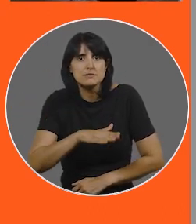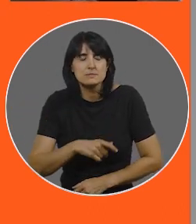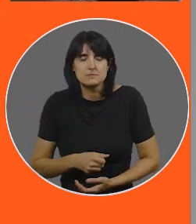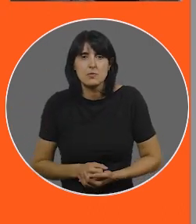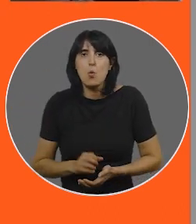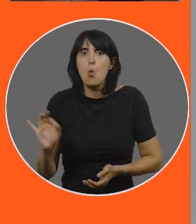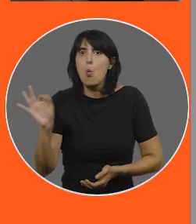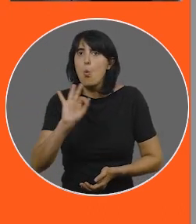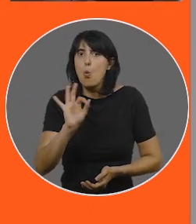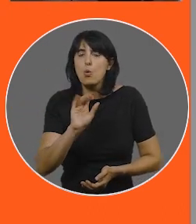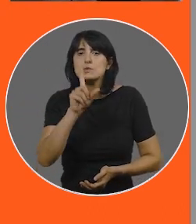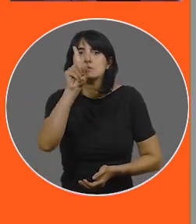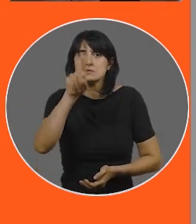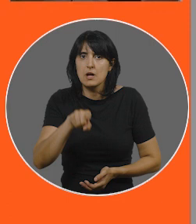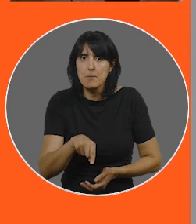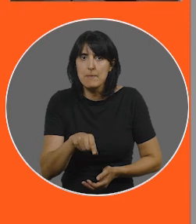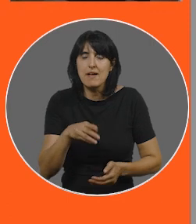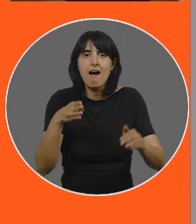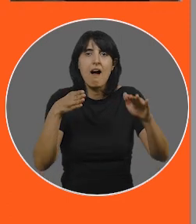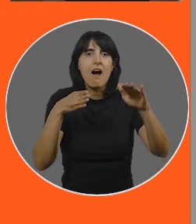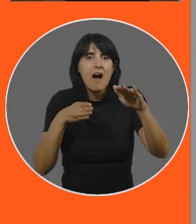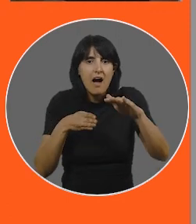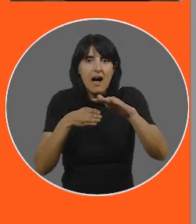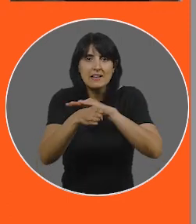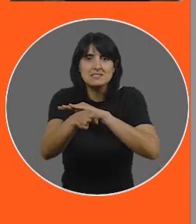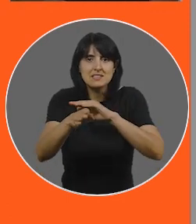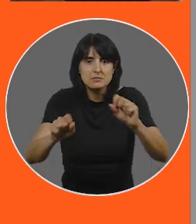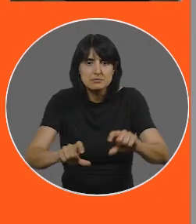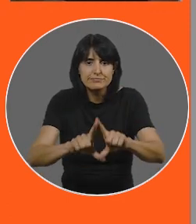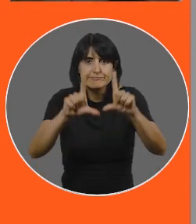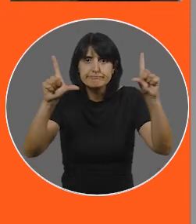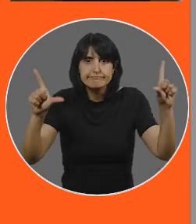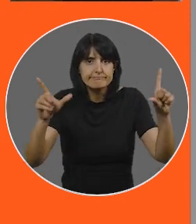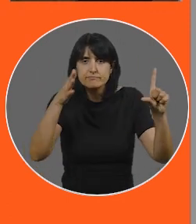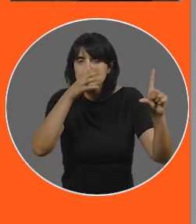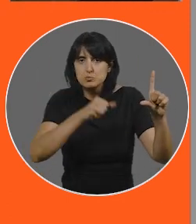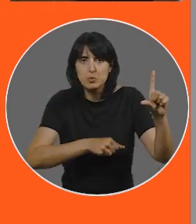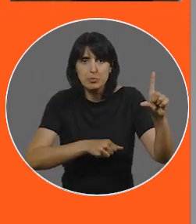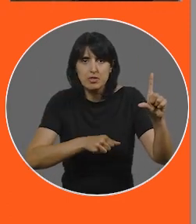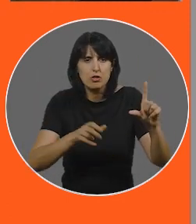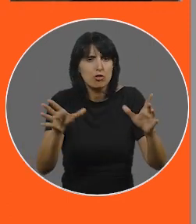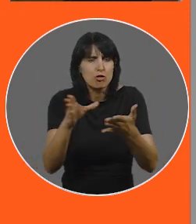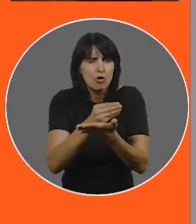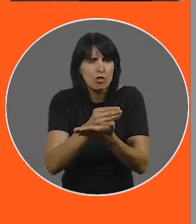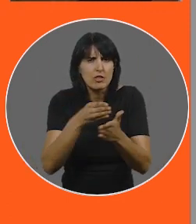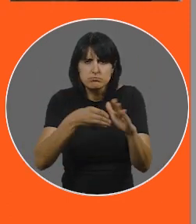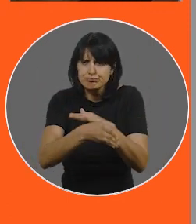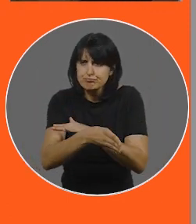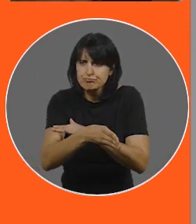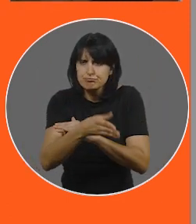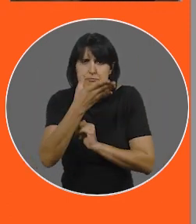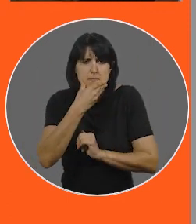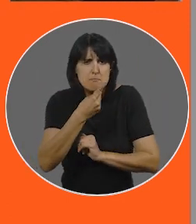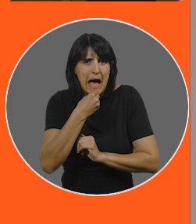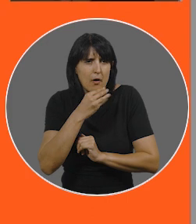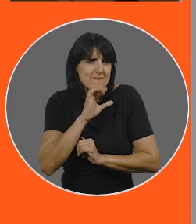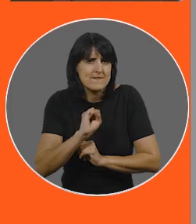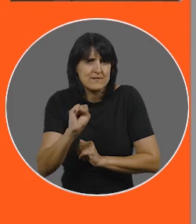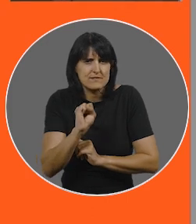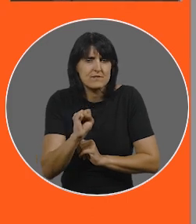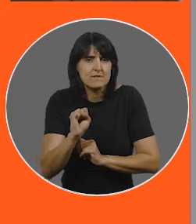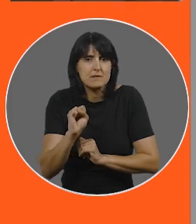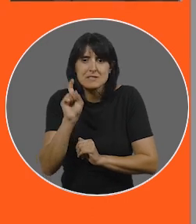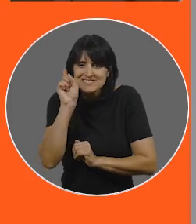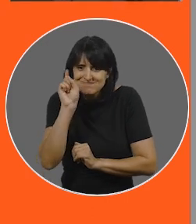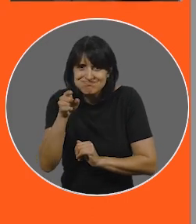que no puguem accedir a la interfície. Està tot accessible, tot molt maco, tot fantàstic, però jo no